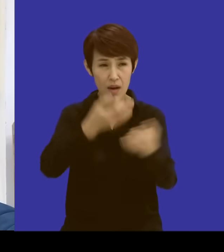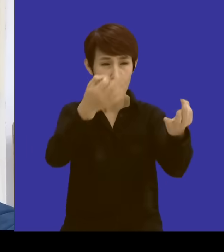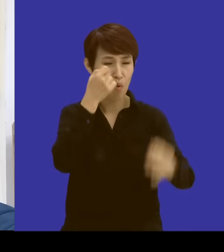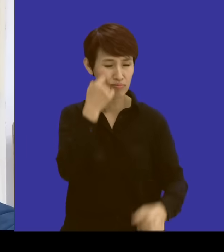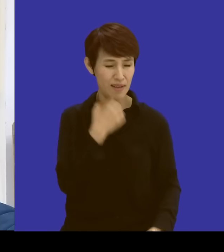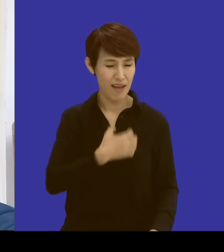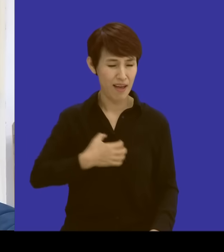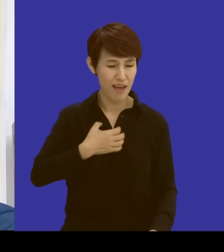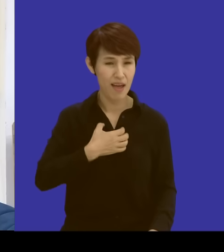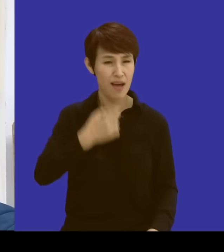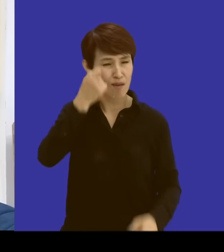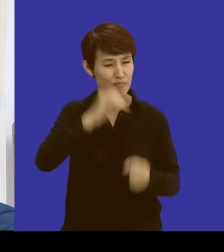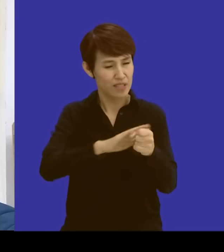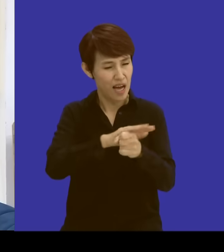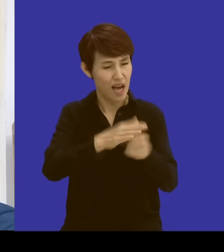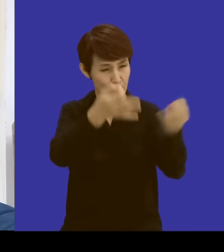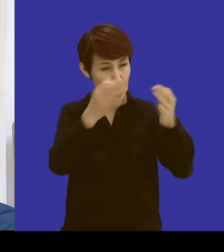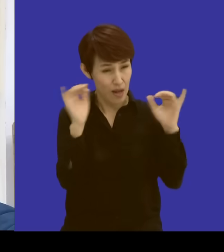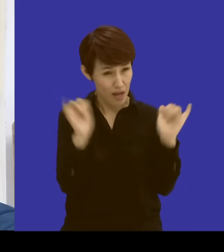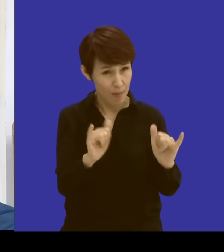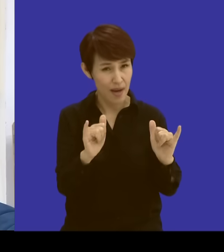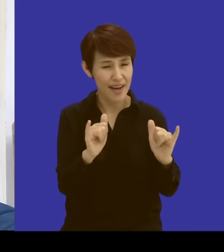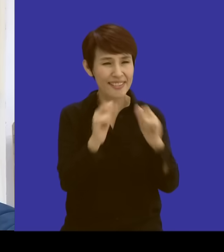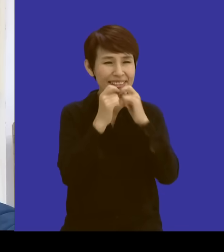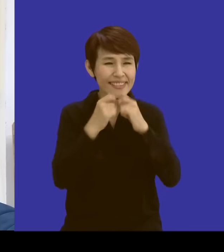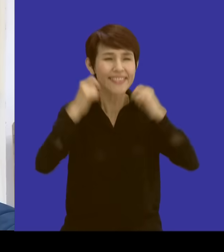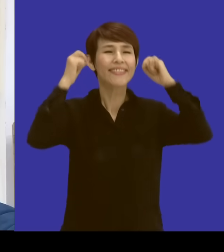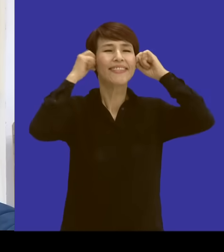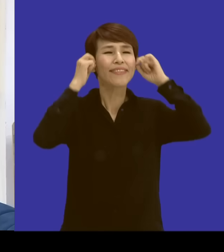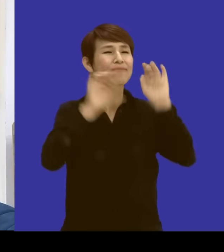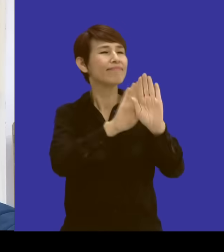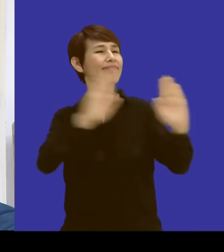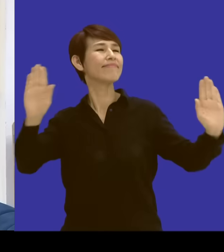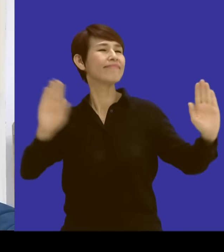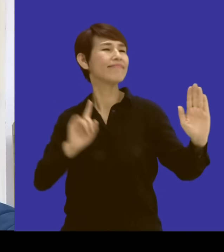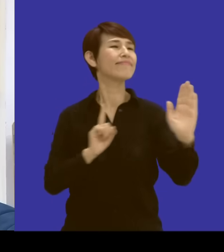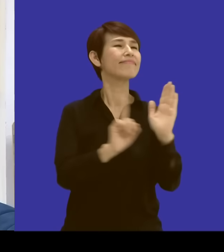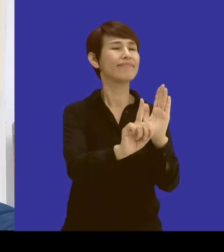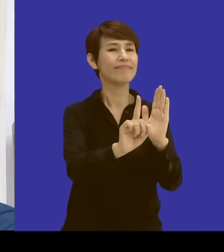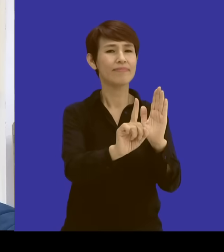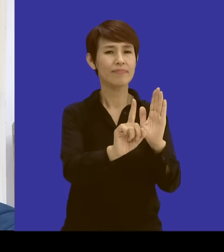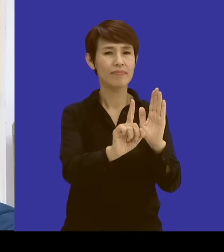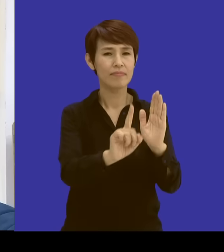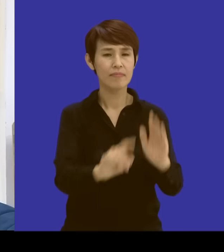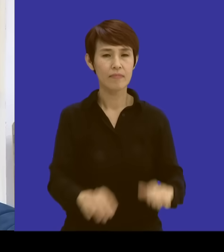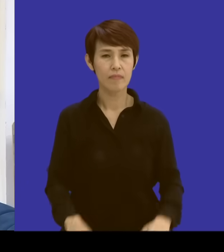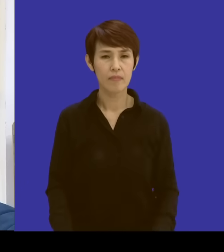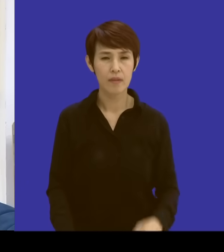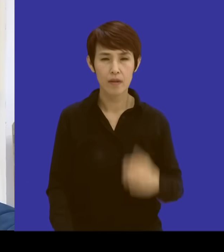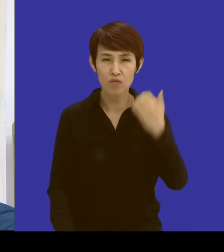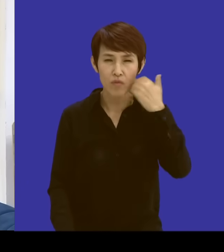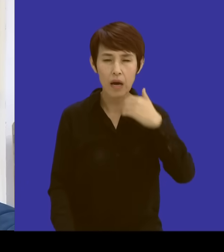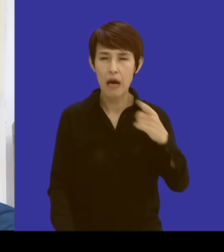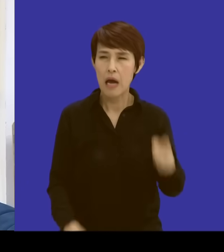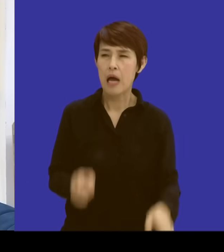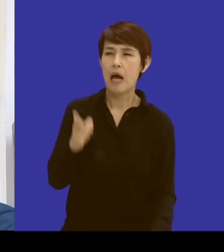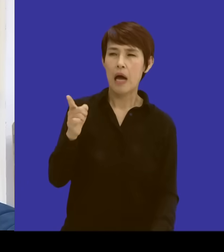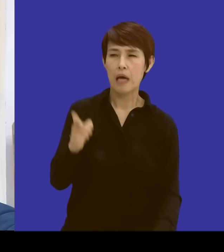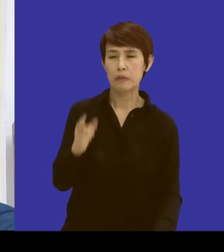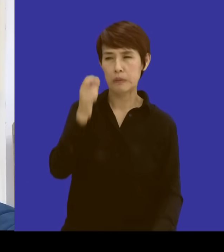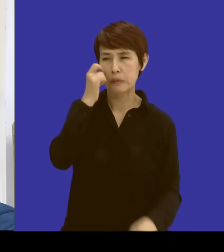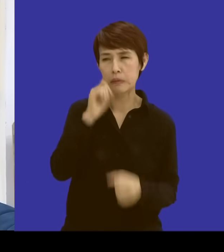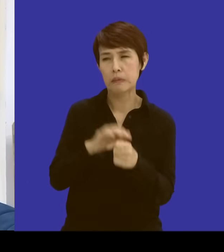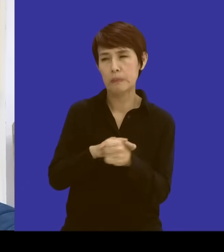봐 그랬던 것 같아요. 그러니까 그 이후로 제가 생각해 보면 누군가 나를 가엾군 아버지 없는 아이 뭐